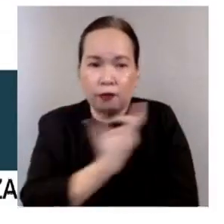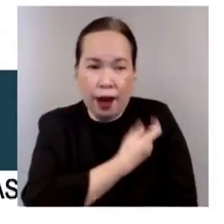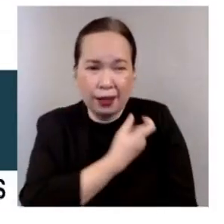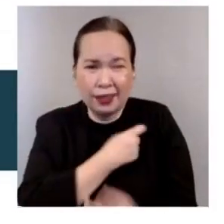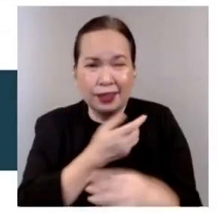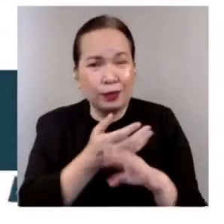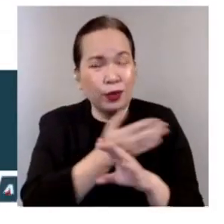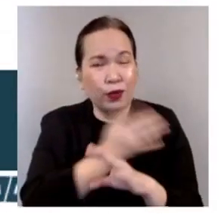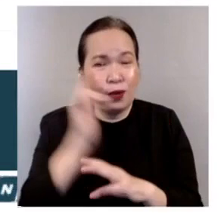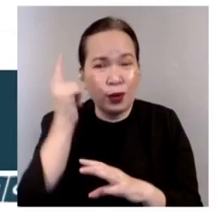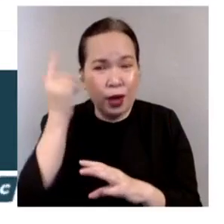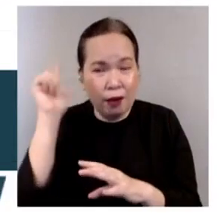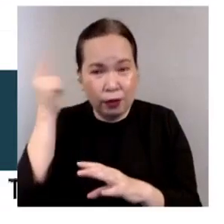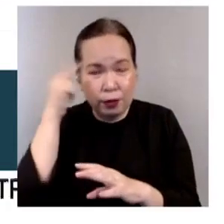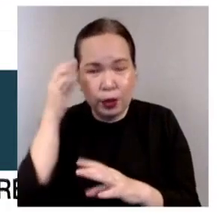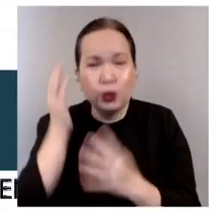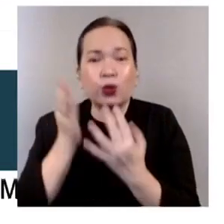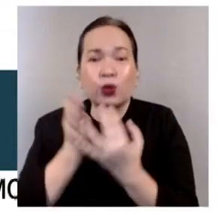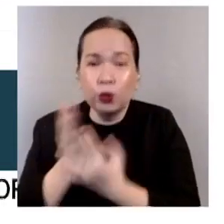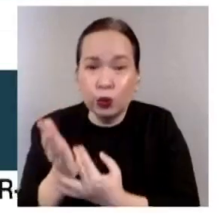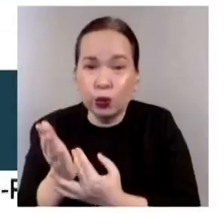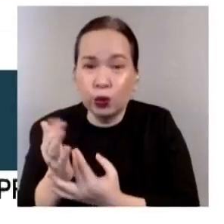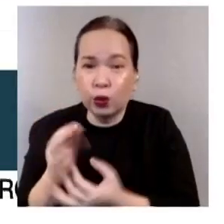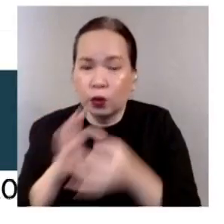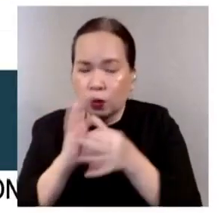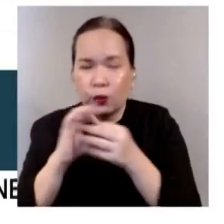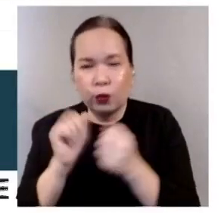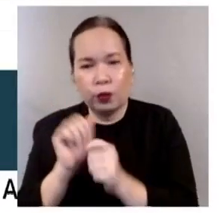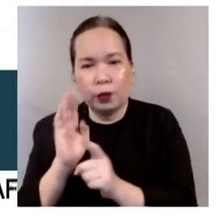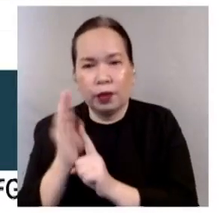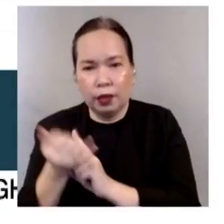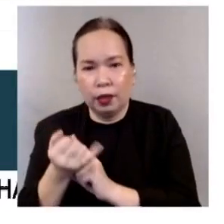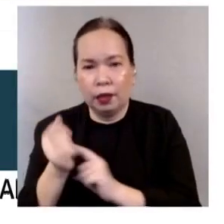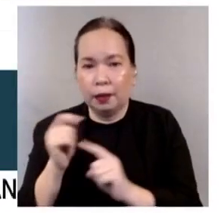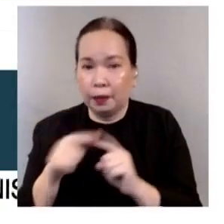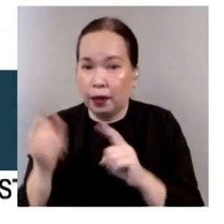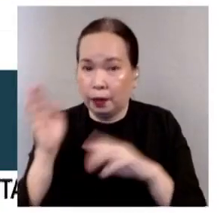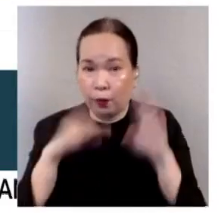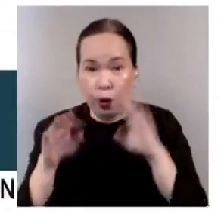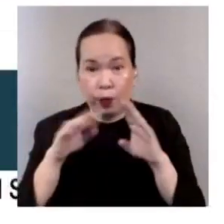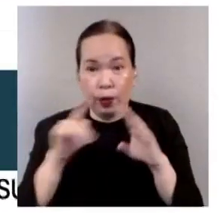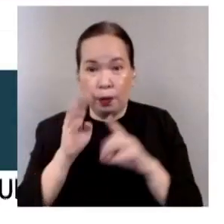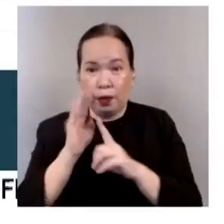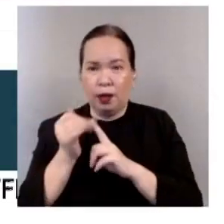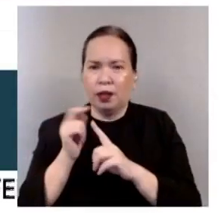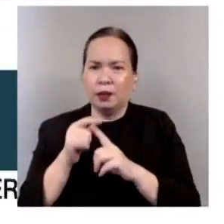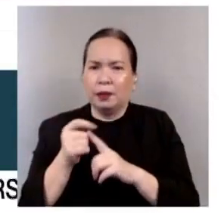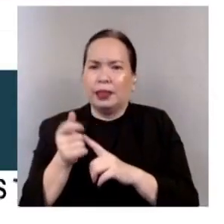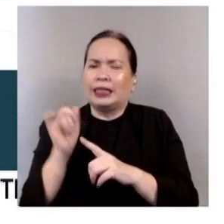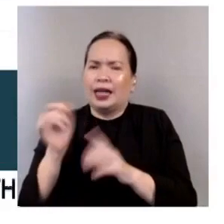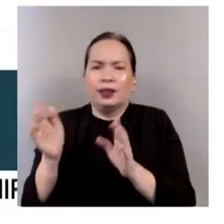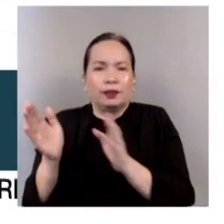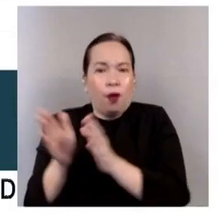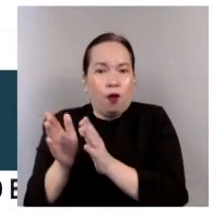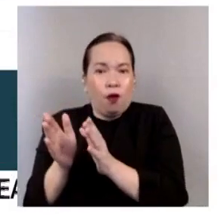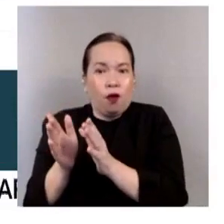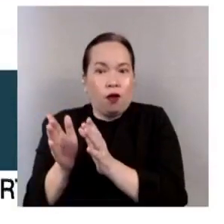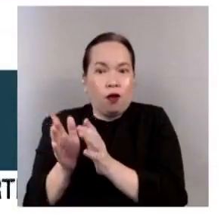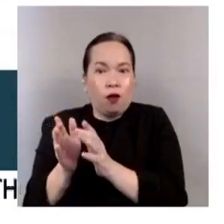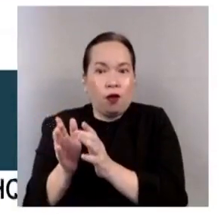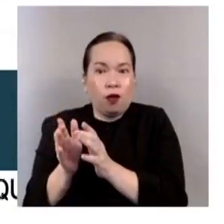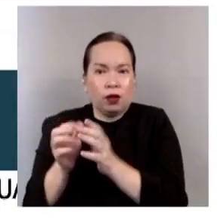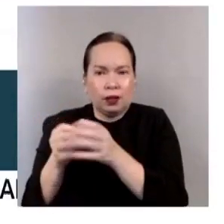ating pamana. It's because of the barangay. No? Alam mo, ang problema natin sa barangay, napakaliit nito. Kaya ito yung